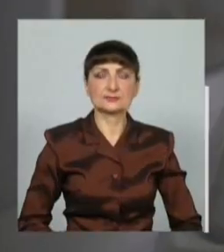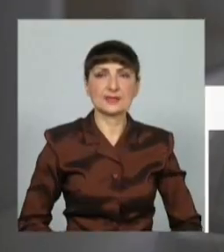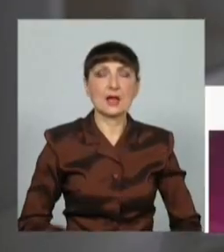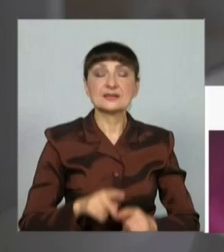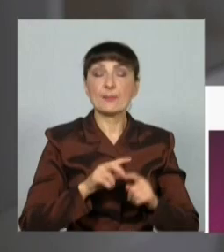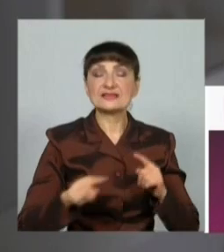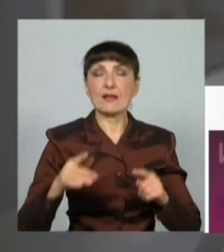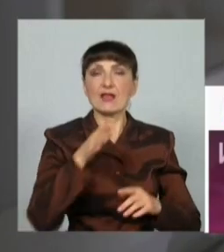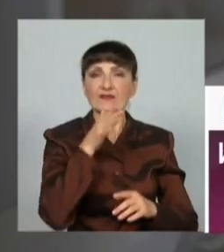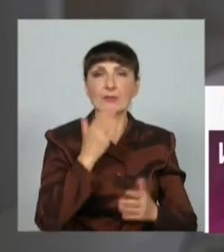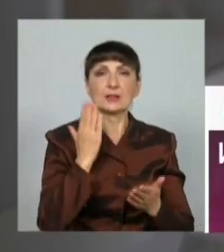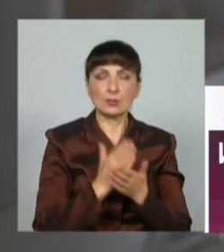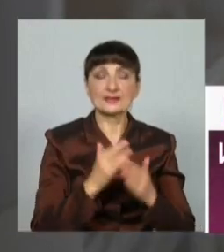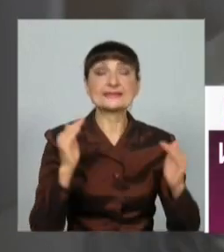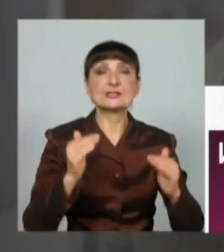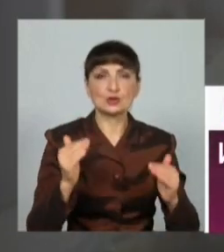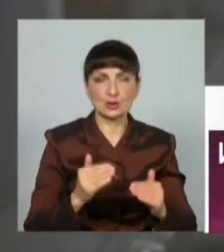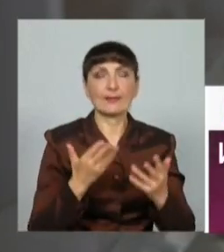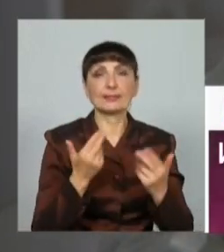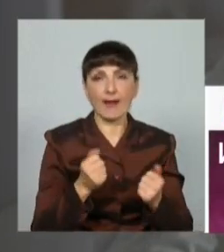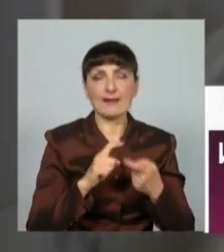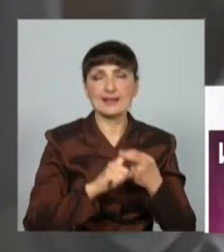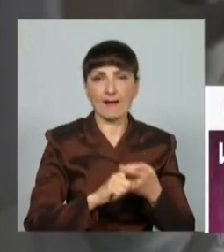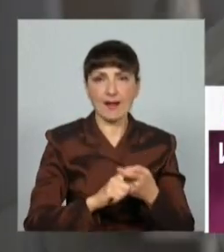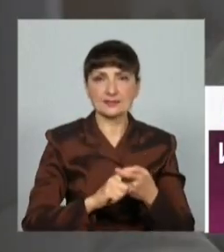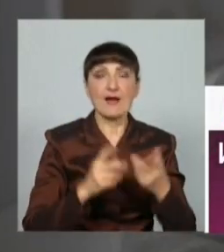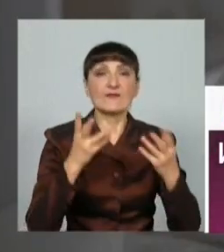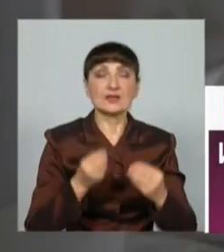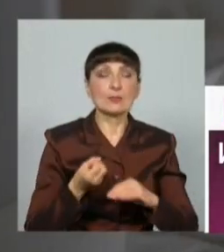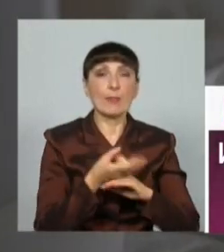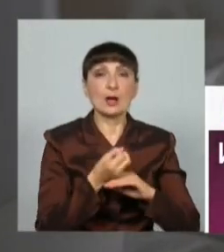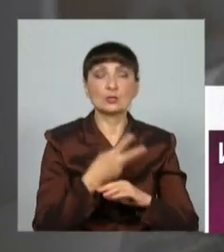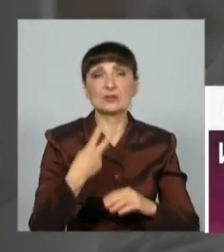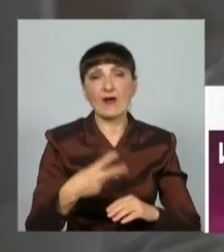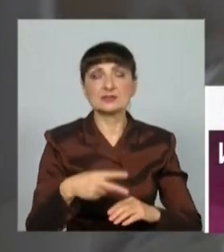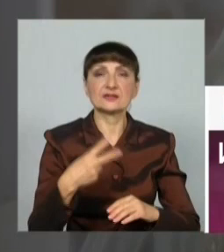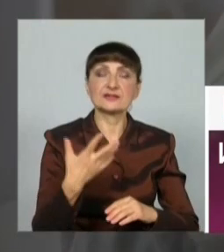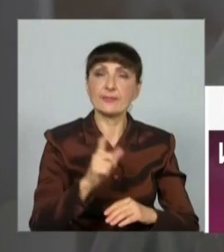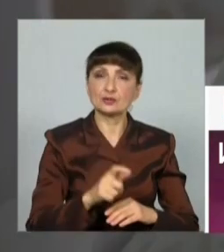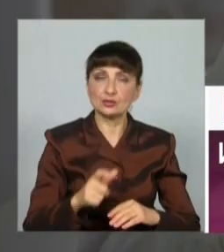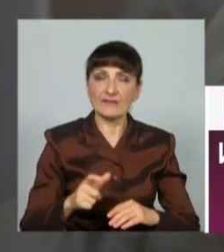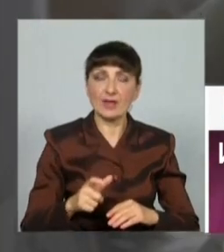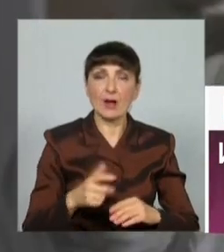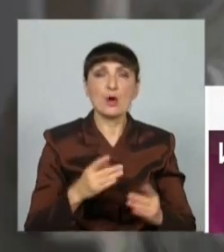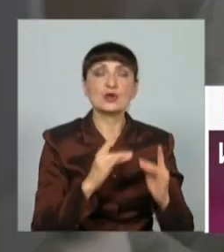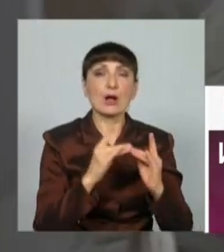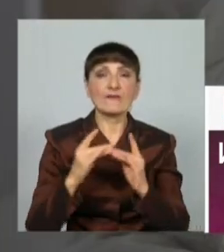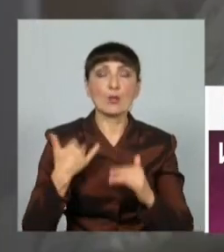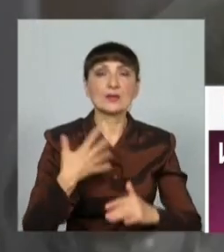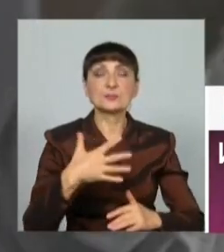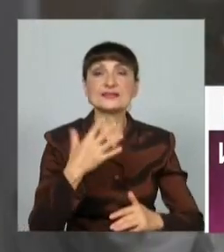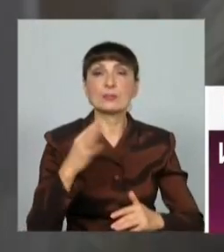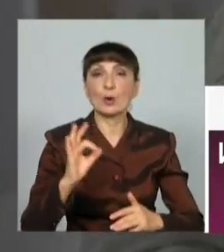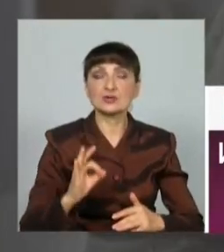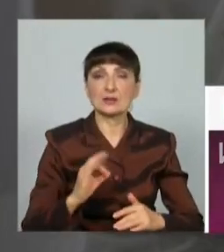За последнее время наблюдается снижение количества инфицированных. В день поступает по 20-25 человек. Заполняемость у нас